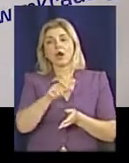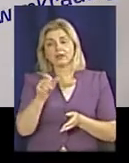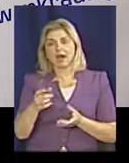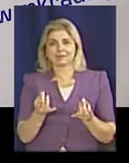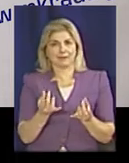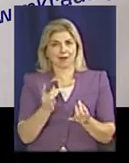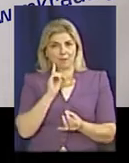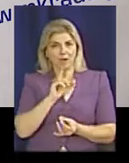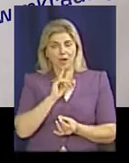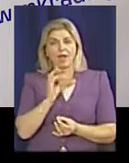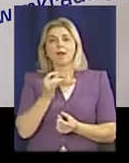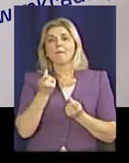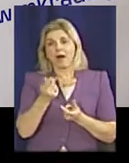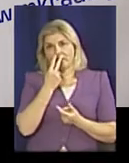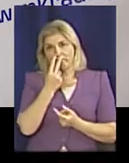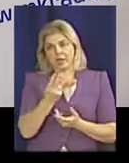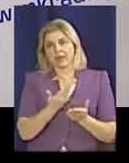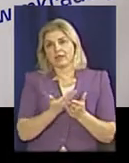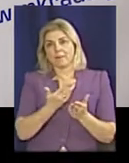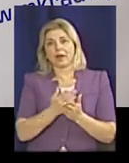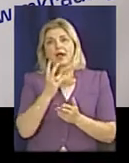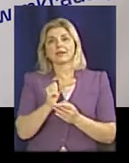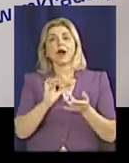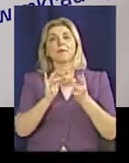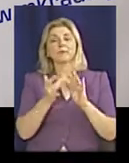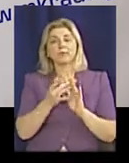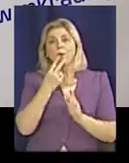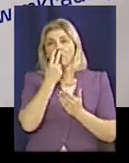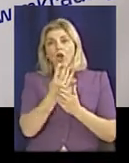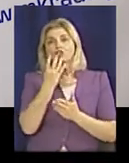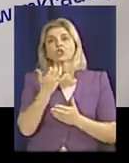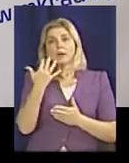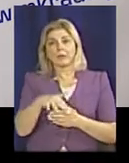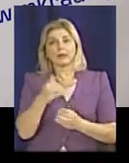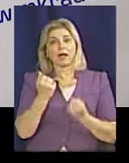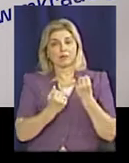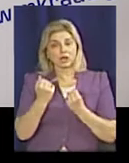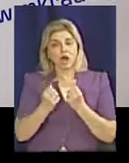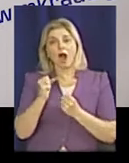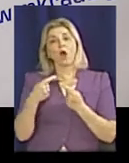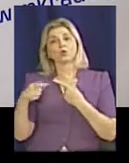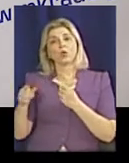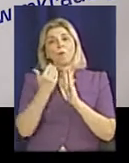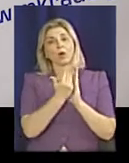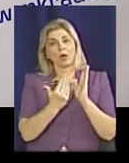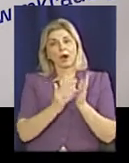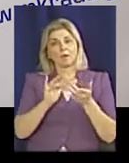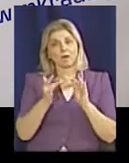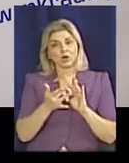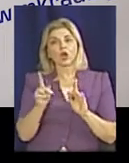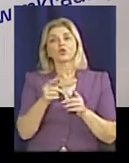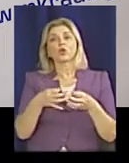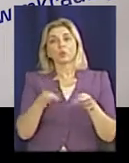І практично мало видно. Наприклад, на Віалоні показує 450 транспортних засобів, а на другій програмі, що доступна